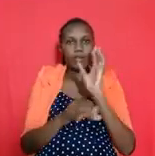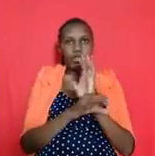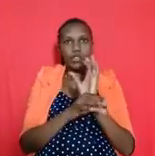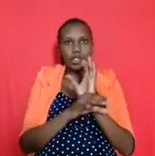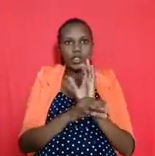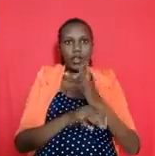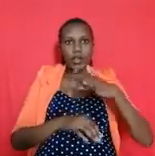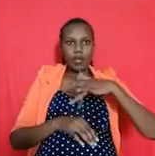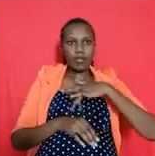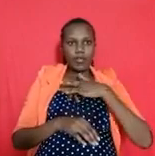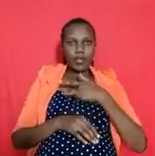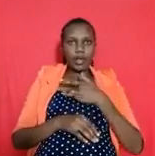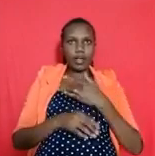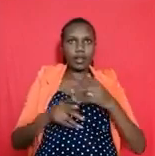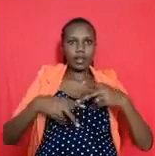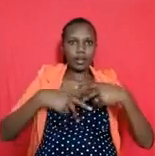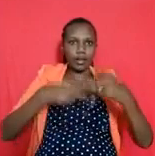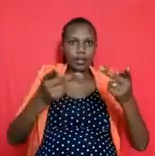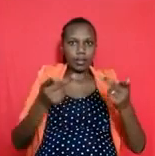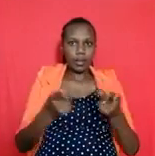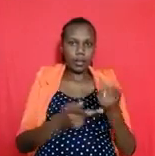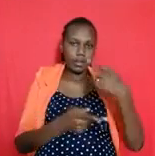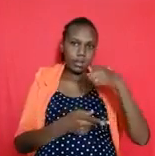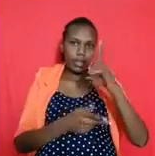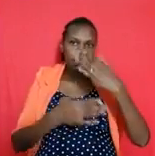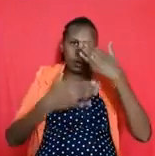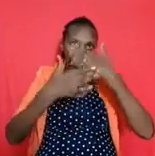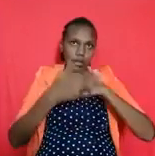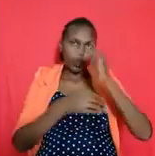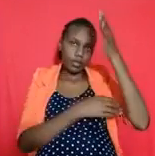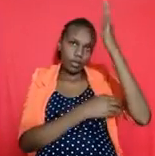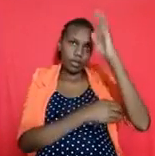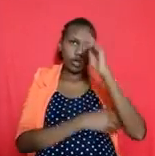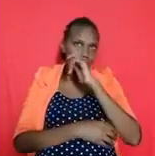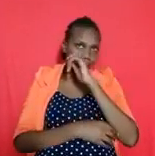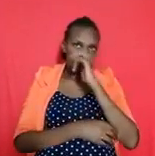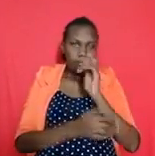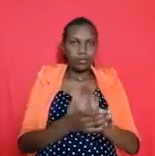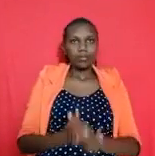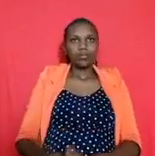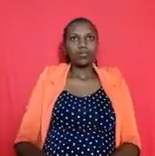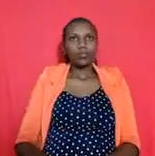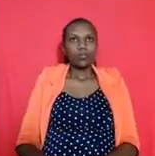nĩguo mwĩ harĩa mwagĩrĩire mbere ya Ngai.